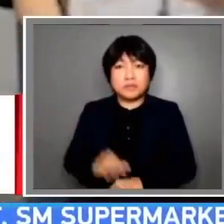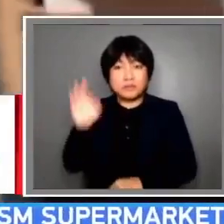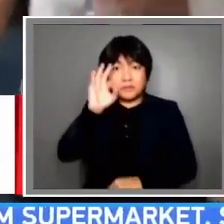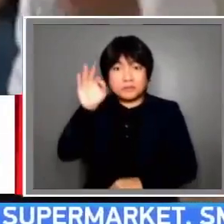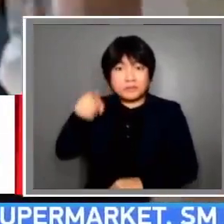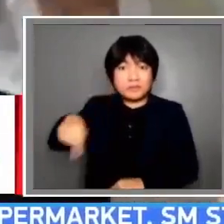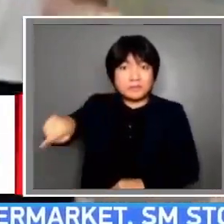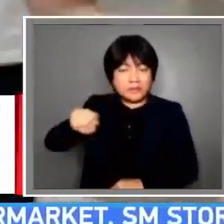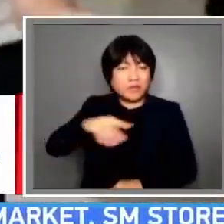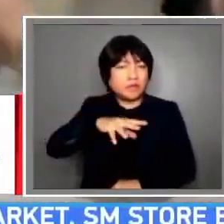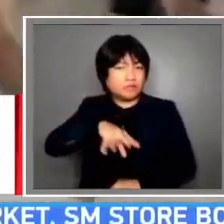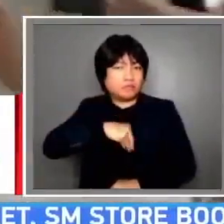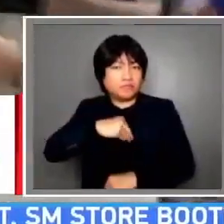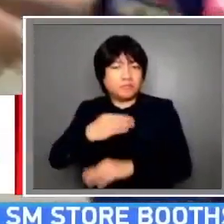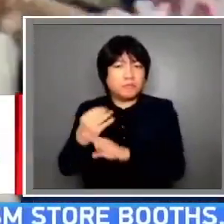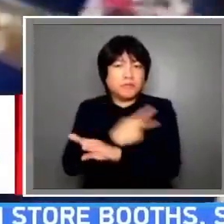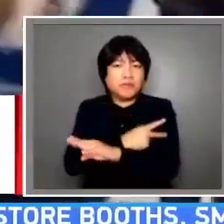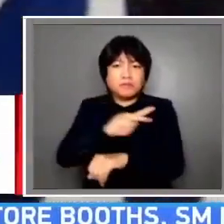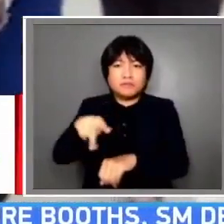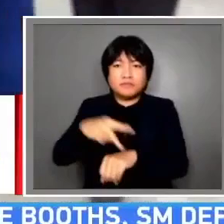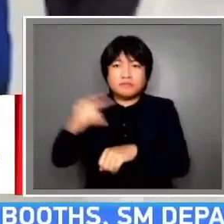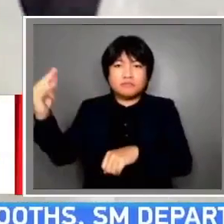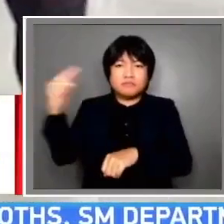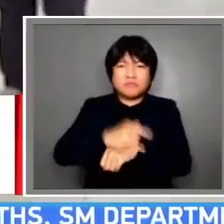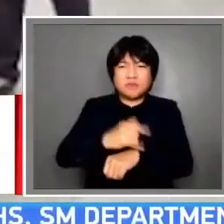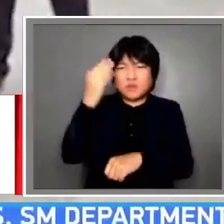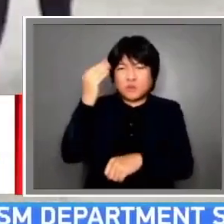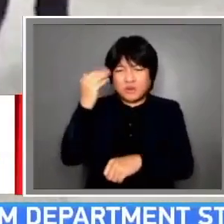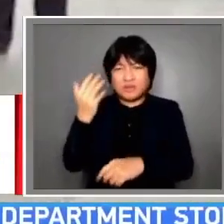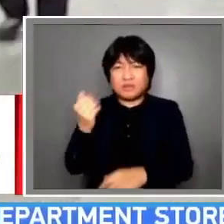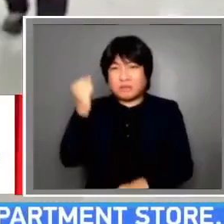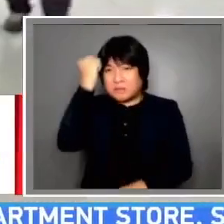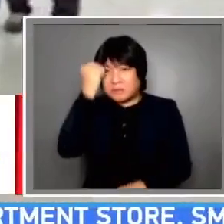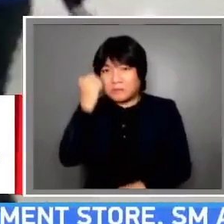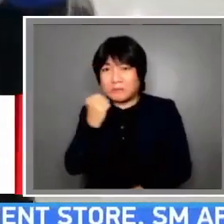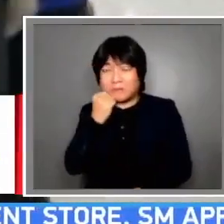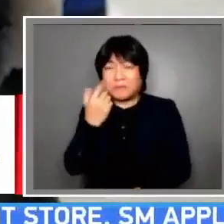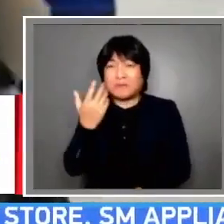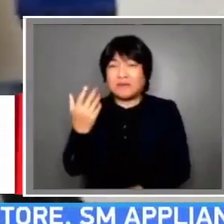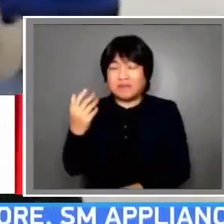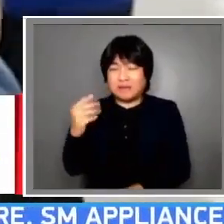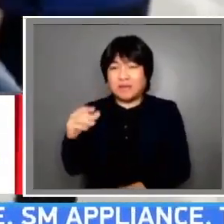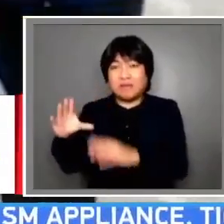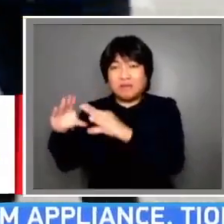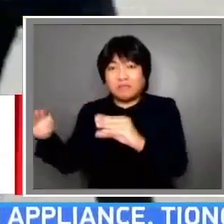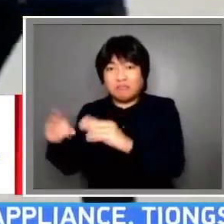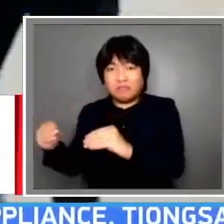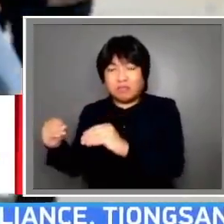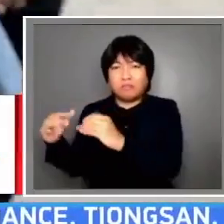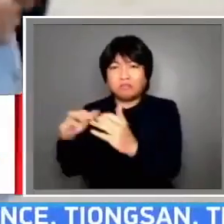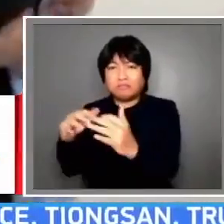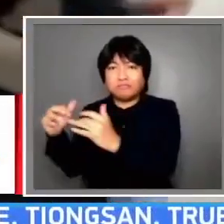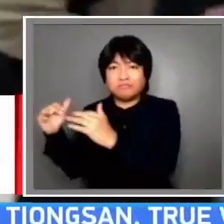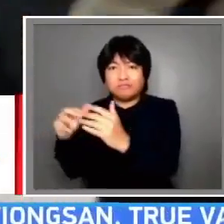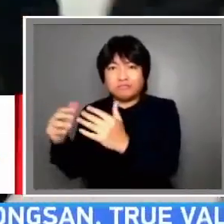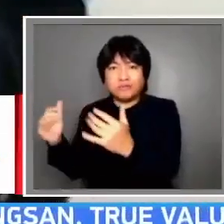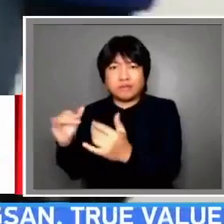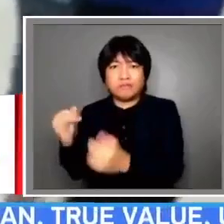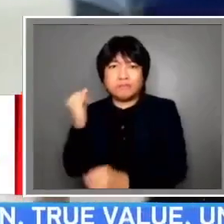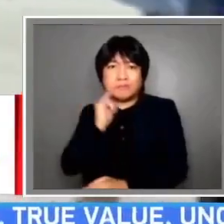at Hamas na umabot na rin sa Lebanon dahil sa grupong Hezbollah. Ito na ang pangalawa sa pinakamalaking batch ng mga nagpa-repatriate mula